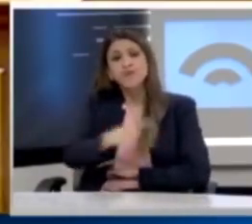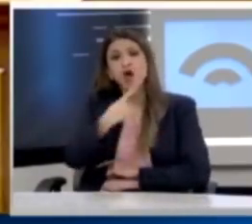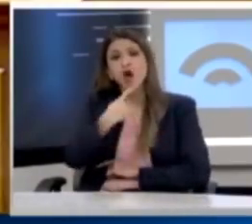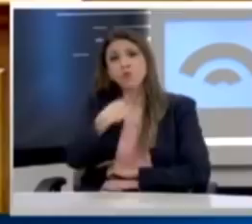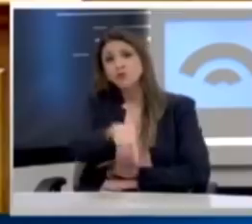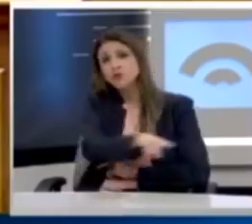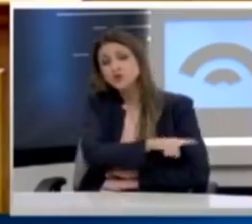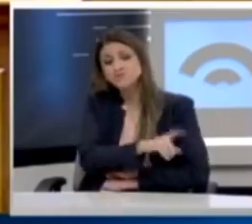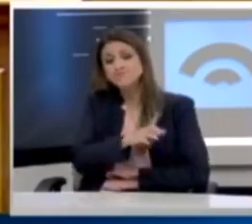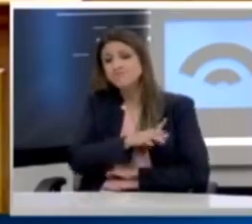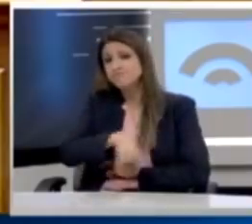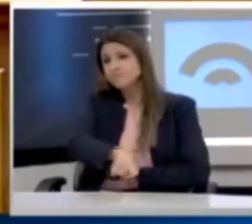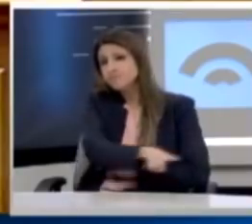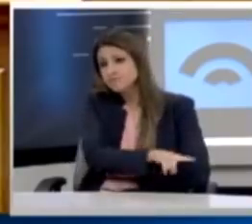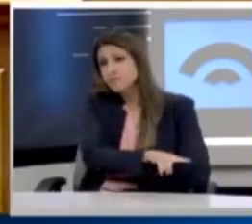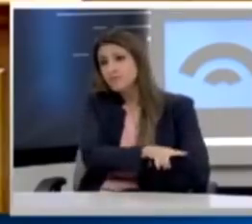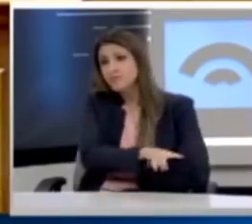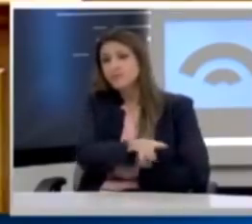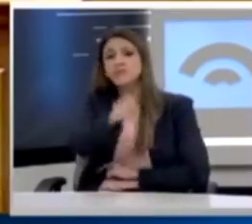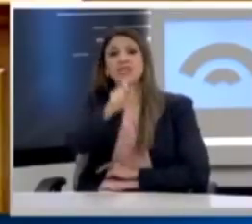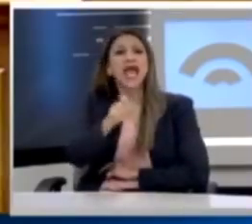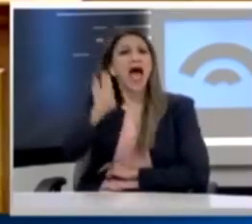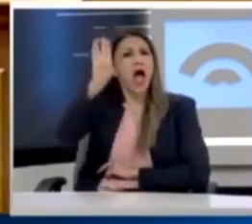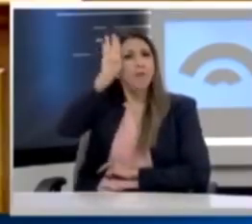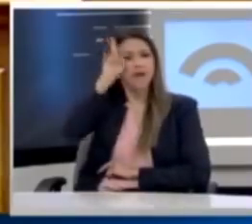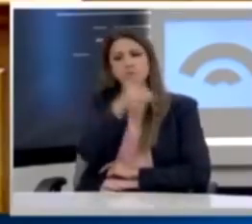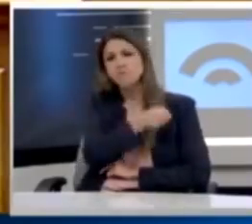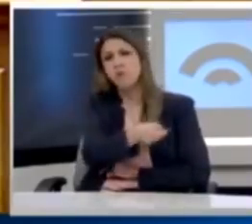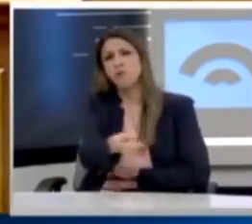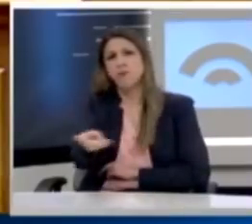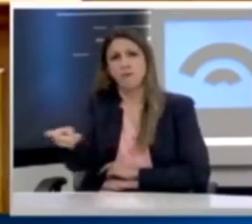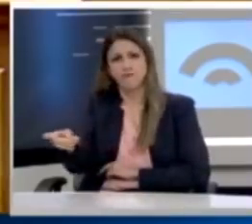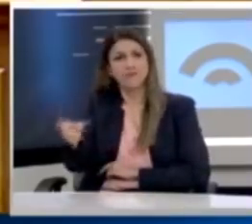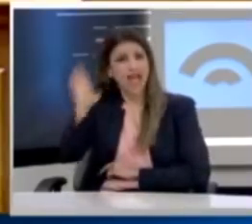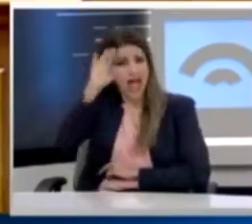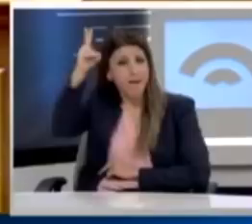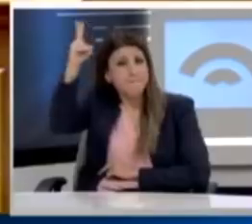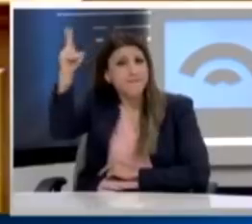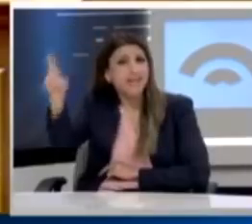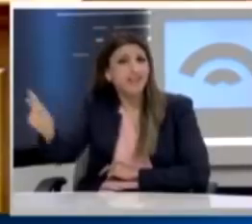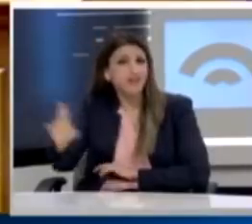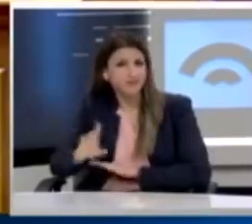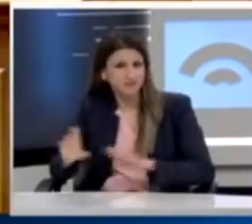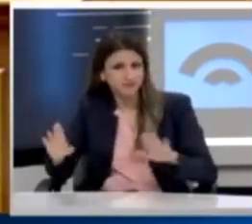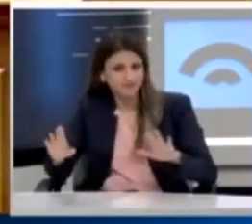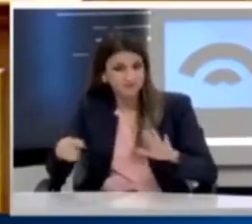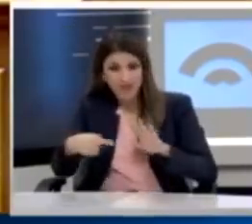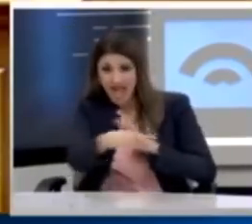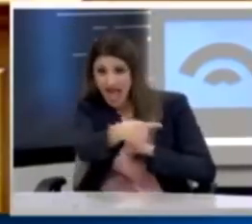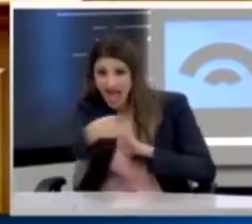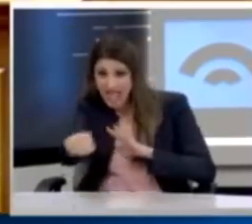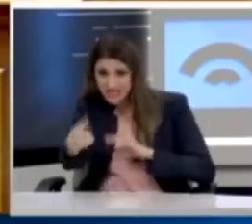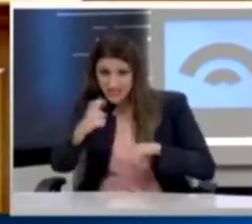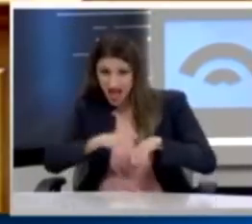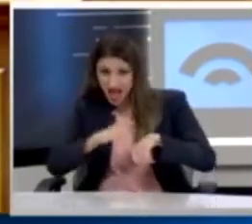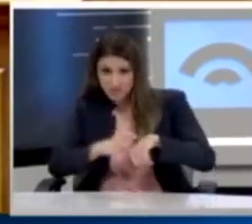πάνω τη σφραγίδα «Made in USA», δηλαδή των Αμερικάνων, αυτούς που εσείς